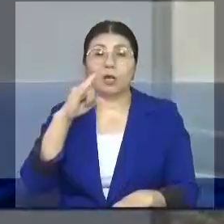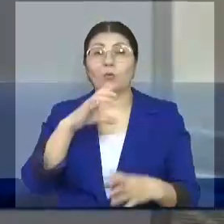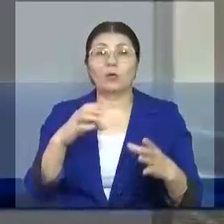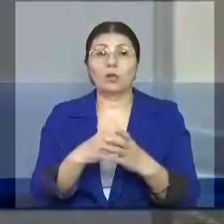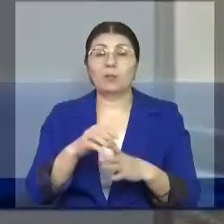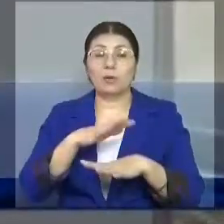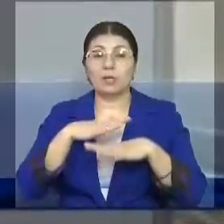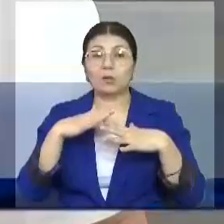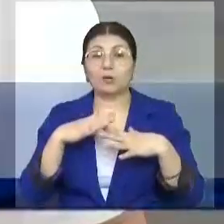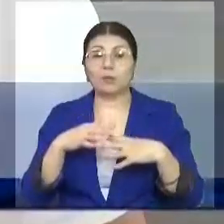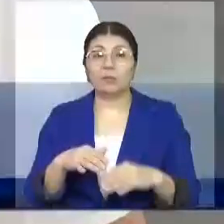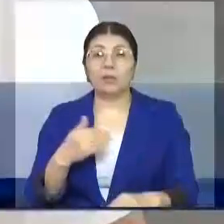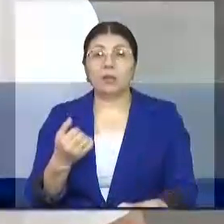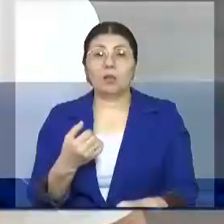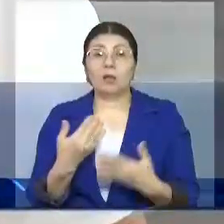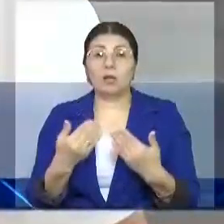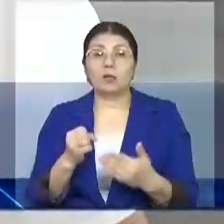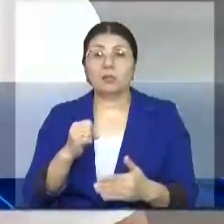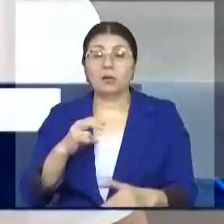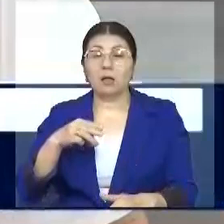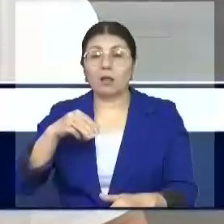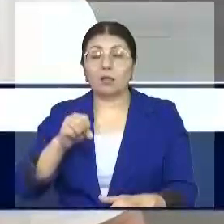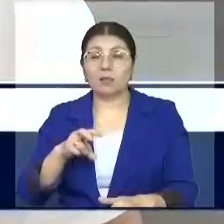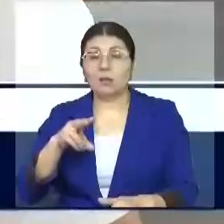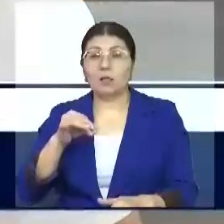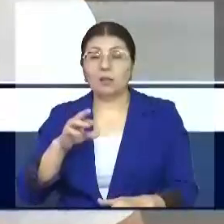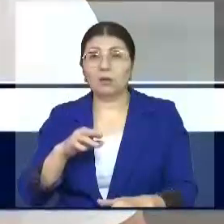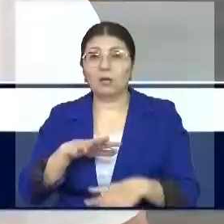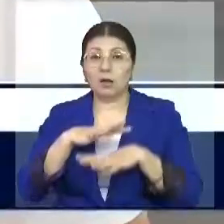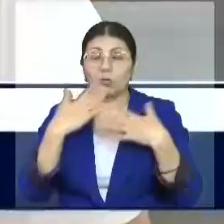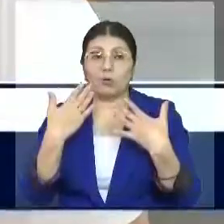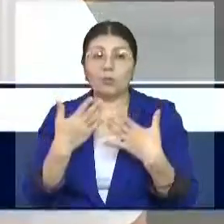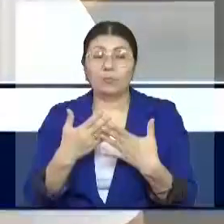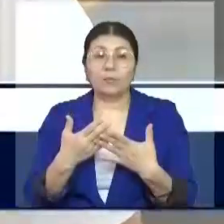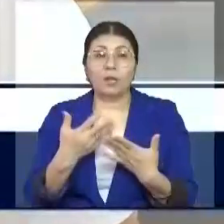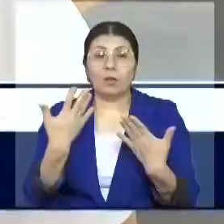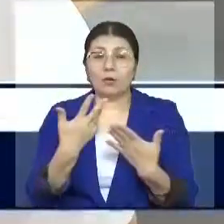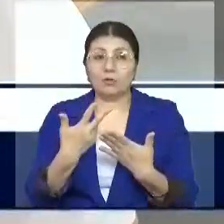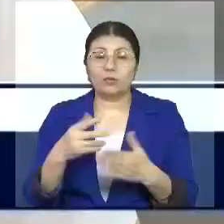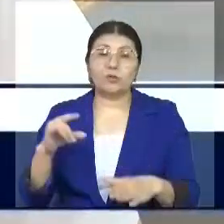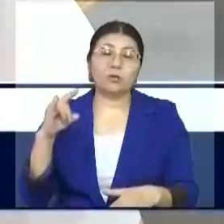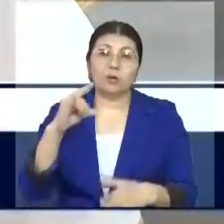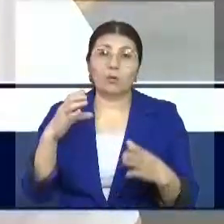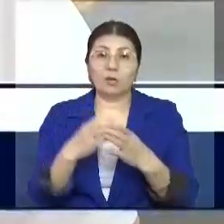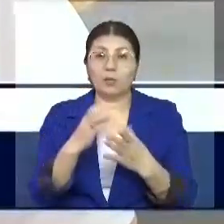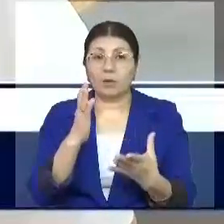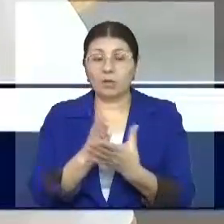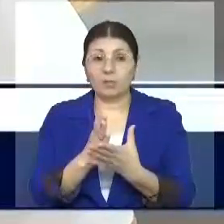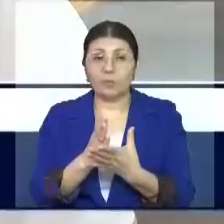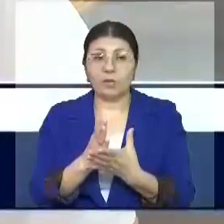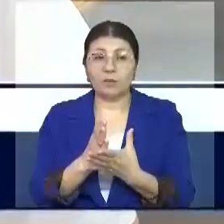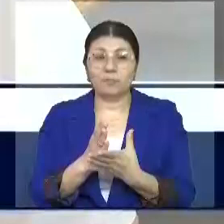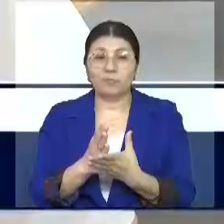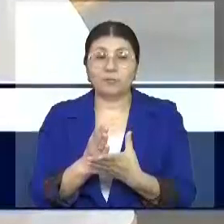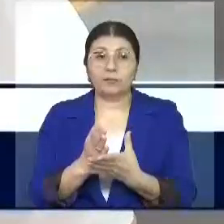көбейді. Қазір Анталияға көп баруда, жаңа айтқанда айтып өткендей, 3 әуе компания орындайды. Флайерстан, Turkish Airlines және Скат.